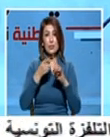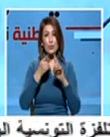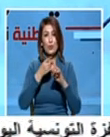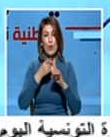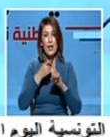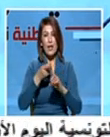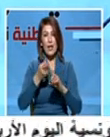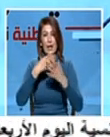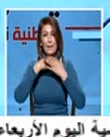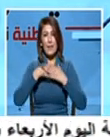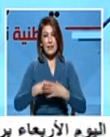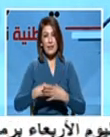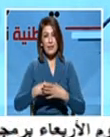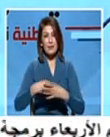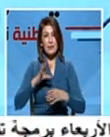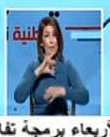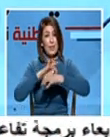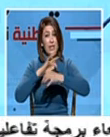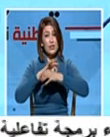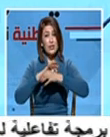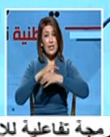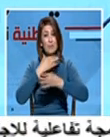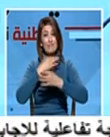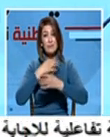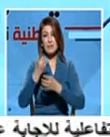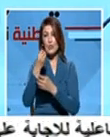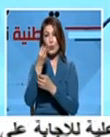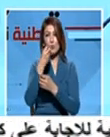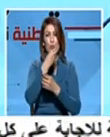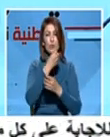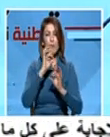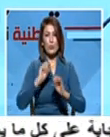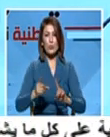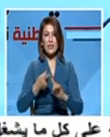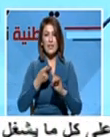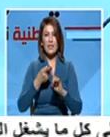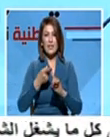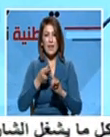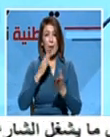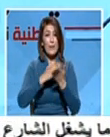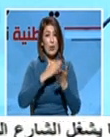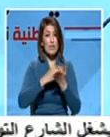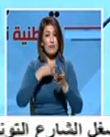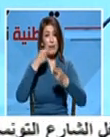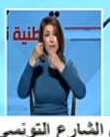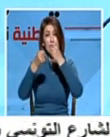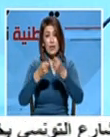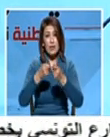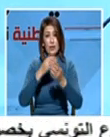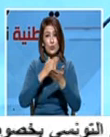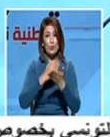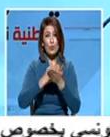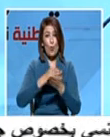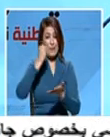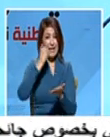النفسيه والناس اللي عندها مشاكل نفسيه وتاخذ في ادويه نعرفوهم مش بالوصفه الطبيه فقط، وصفه